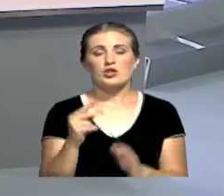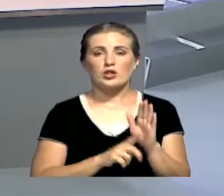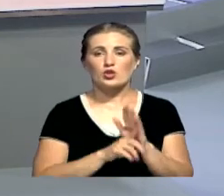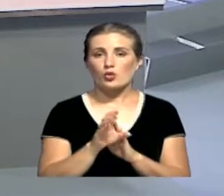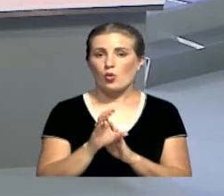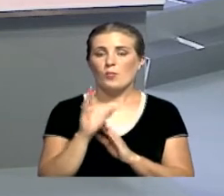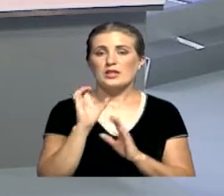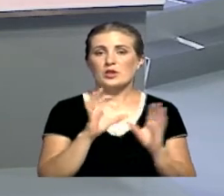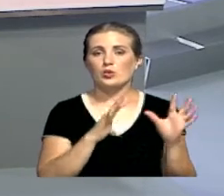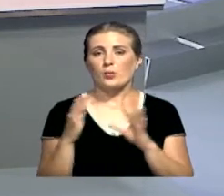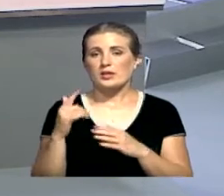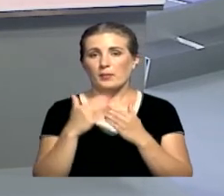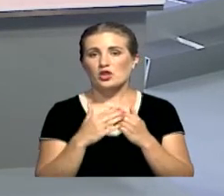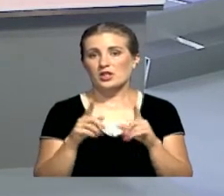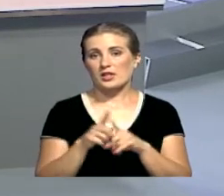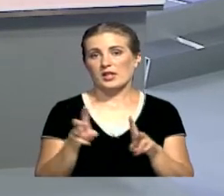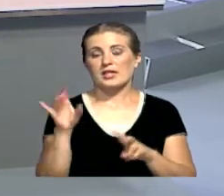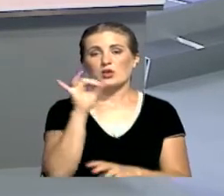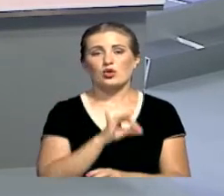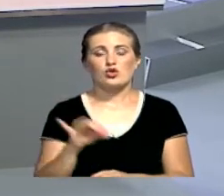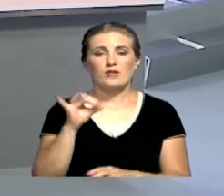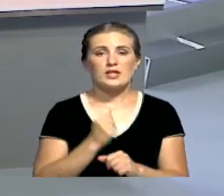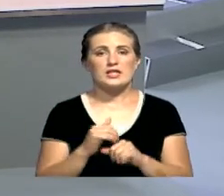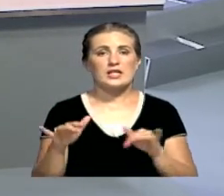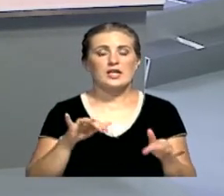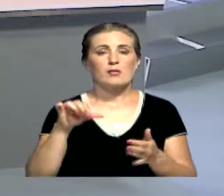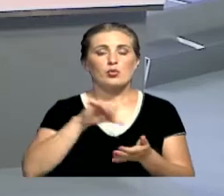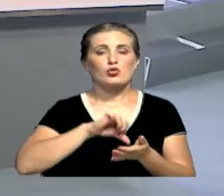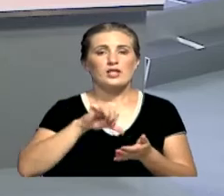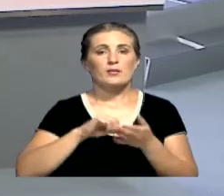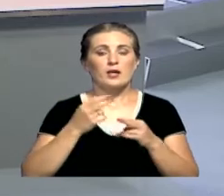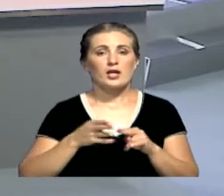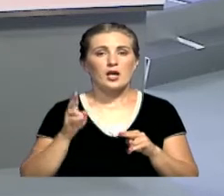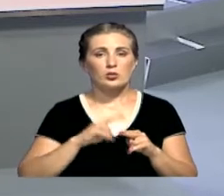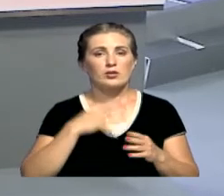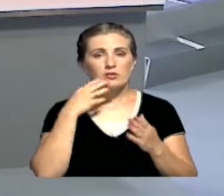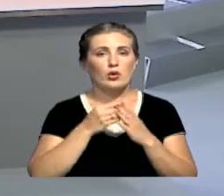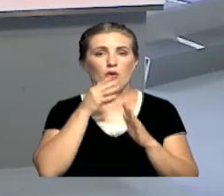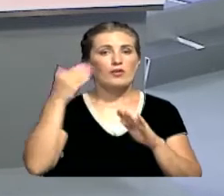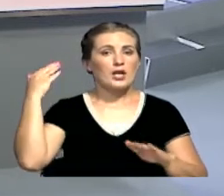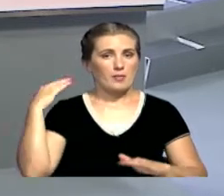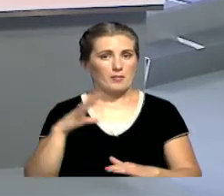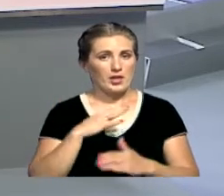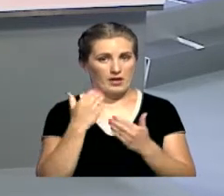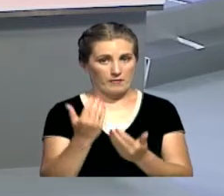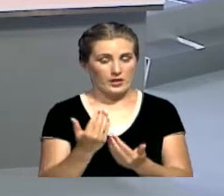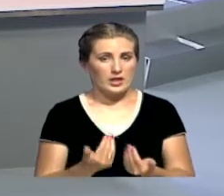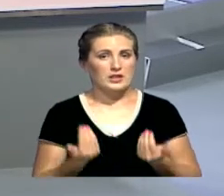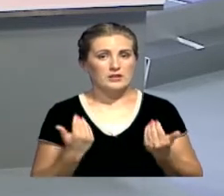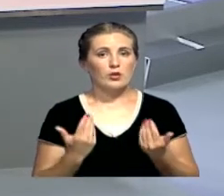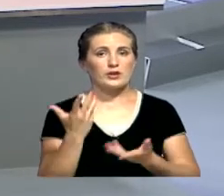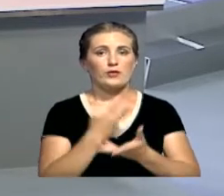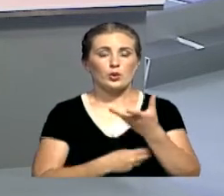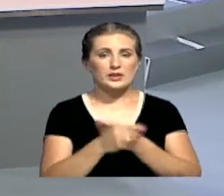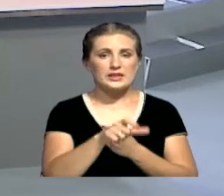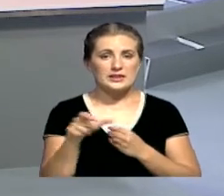события почти исторического деятельным участником которого свое время были вы сегодня феодосию не